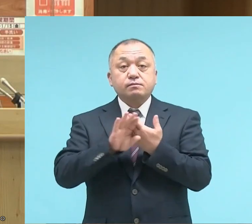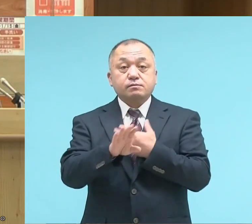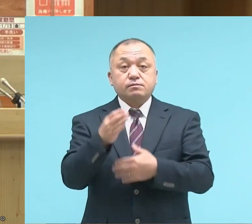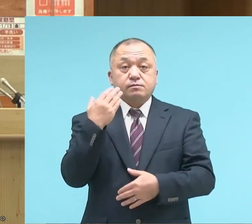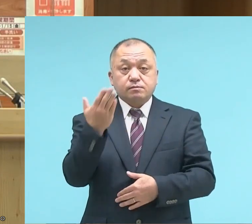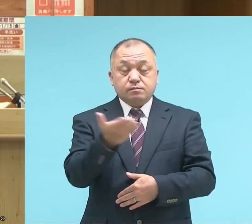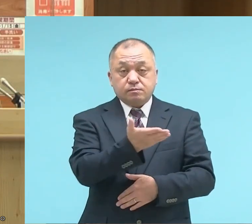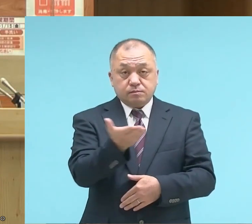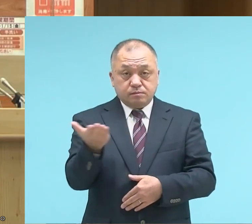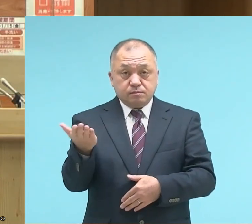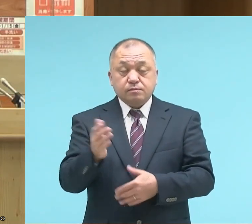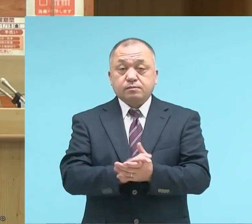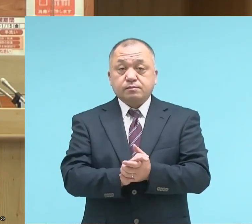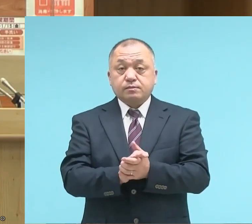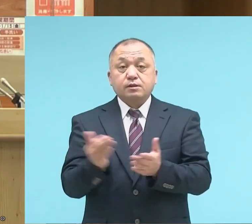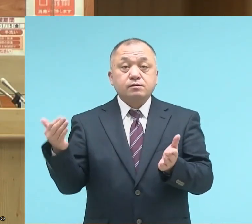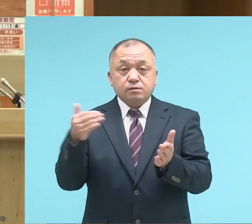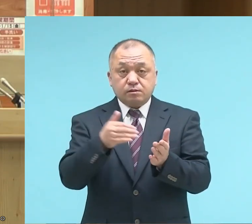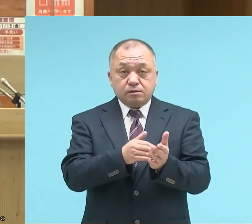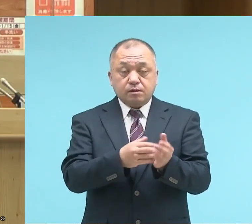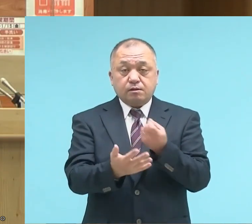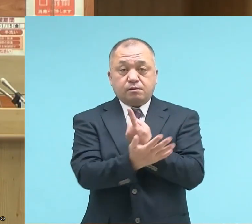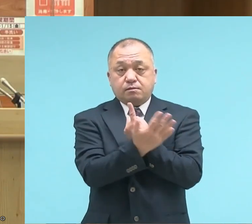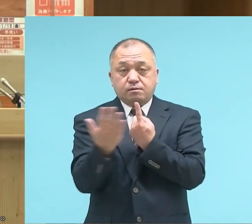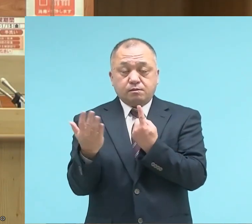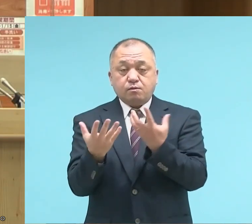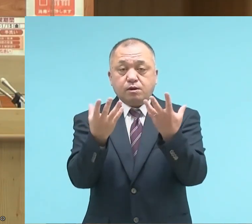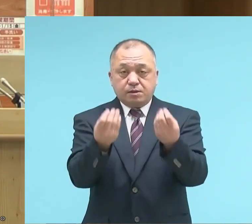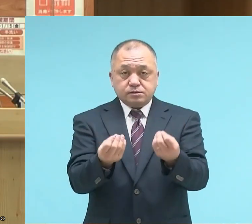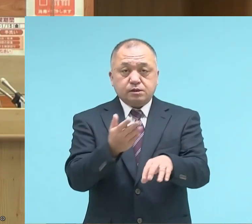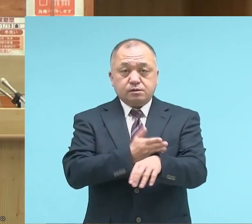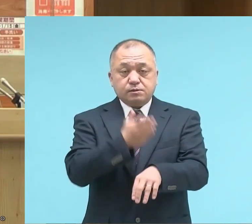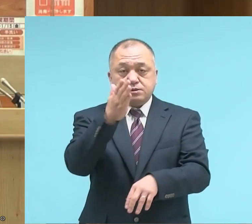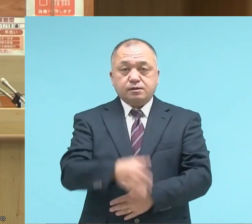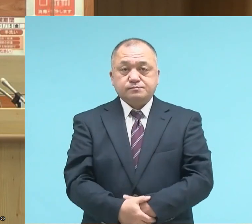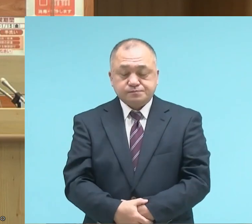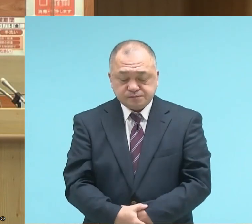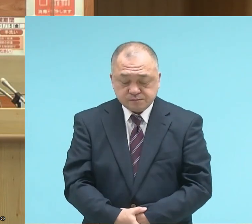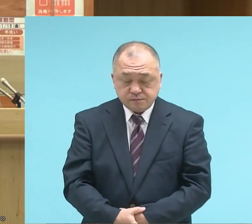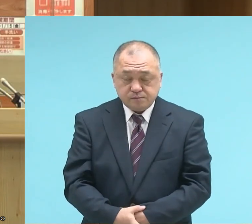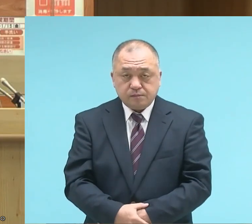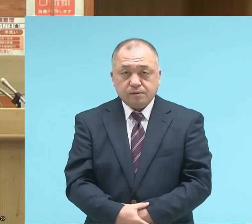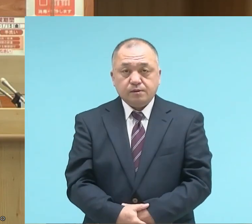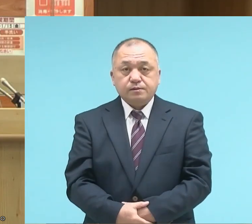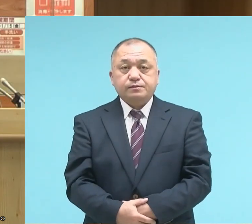それでは以上をもちまして、本日の経営者会議を終了させていただきます。ありがとうございます。 ありがとうございました。